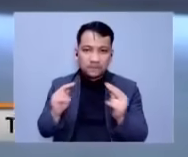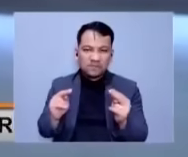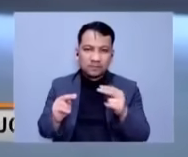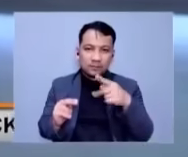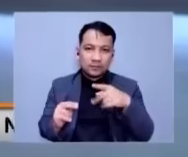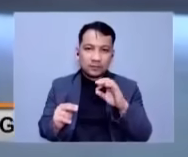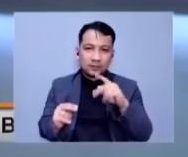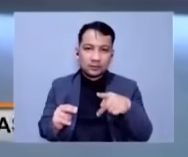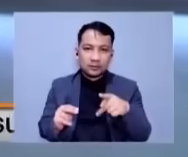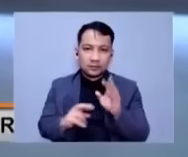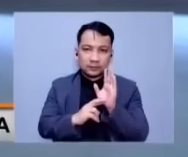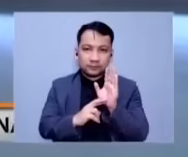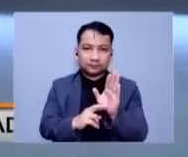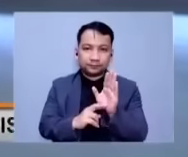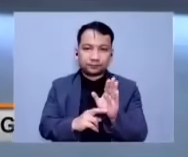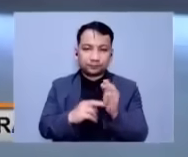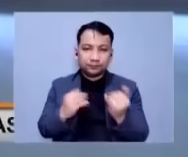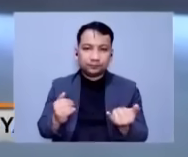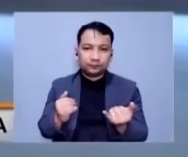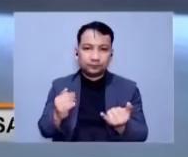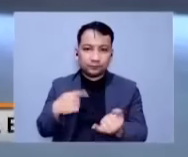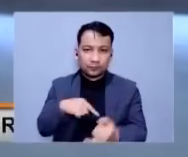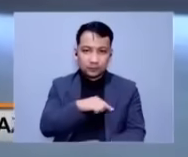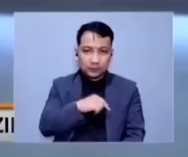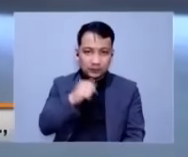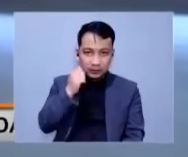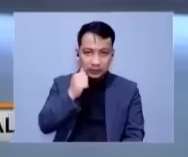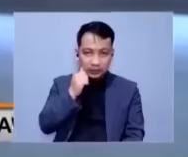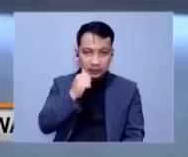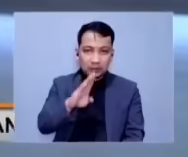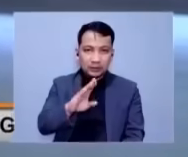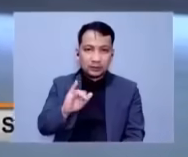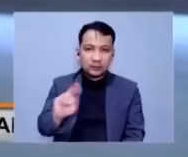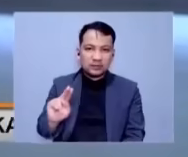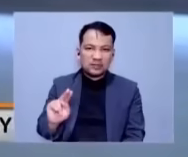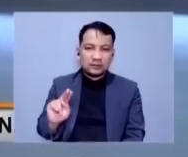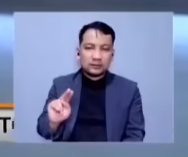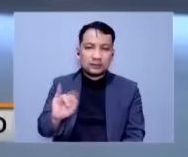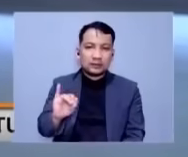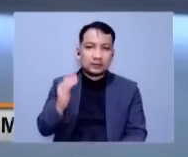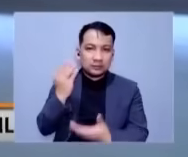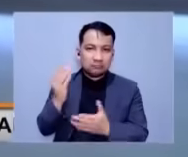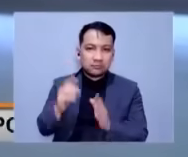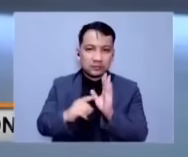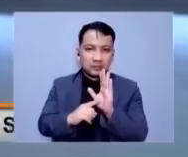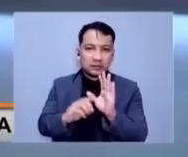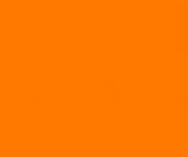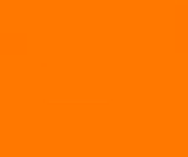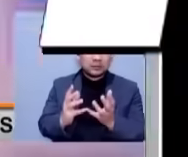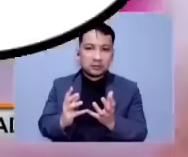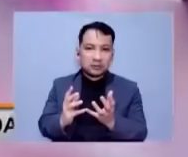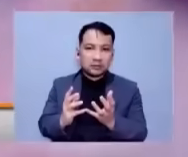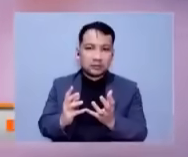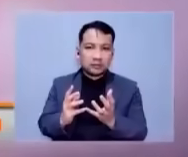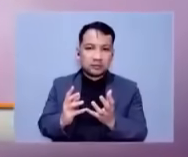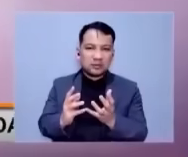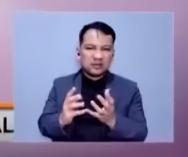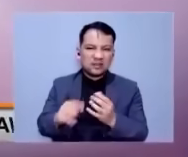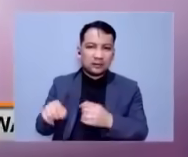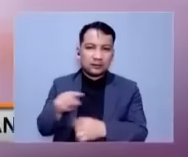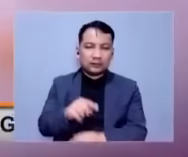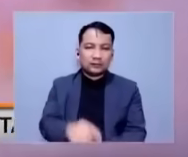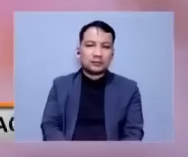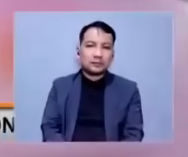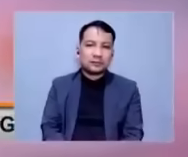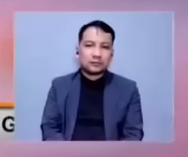represent. Dahil ang ating nation's girl group na Beanie, nagpasiklab na rin sa world stage.